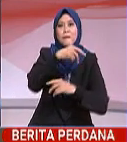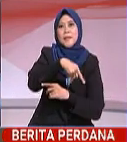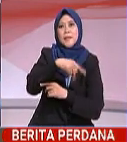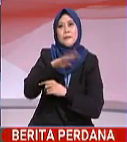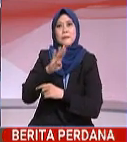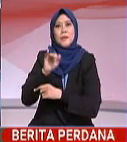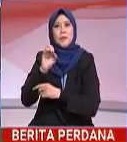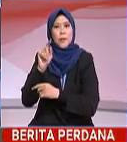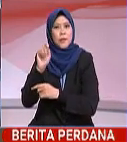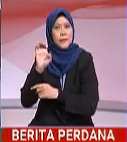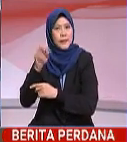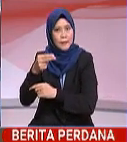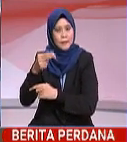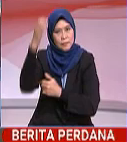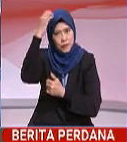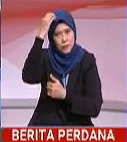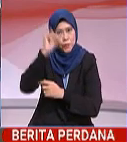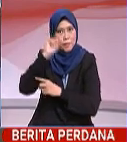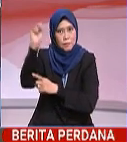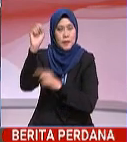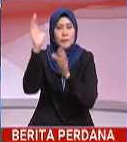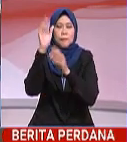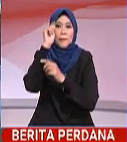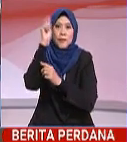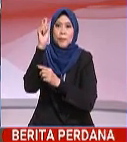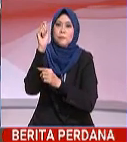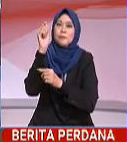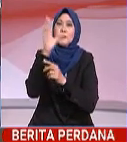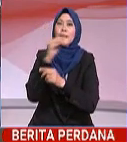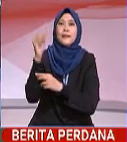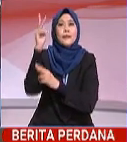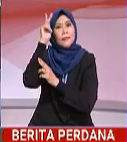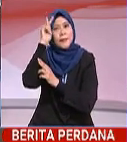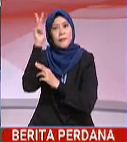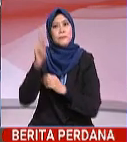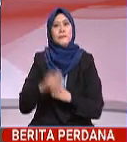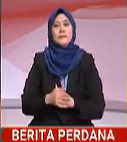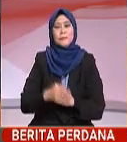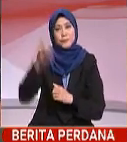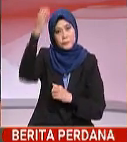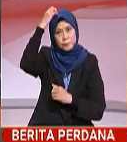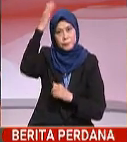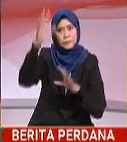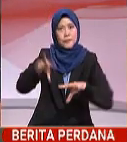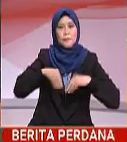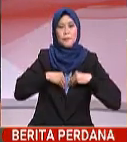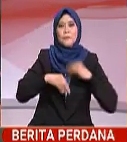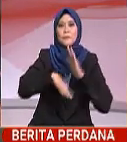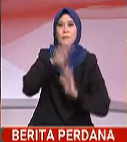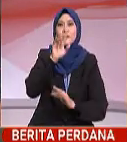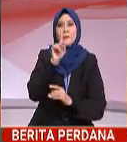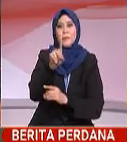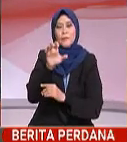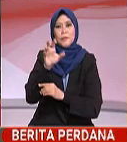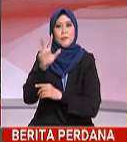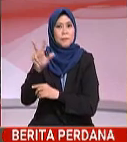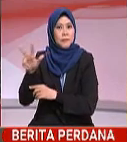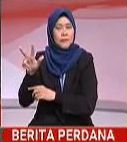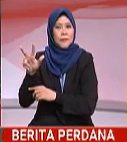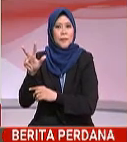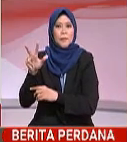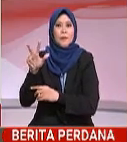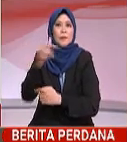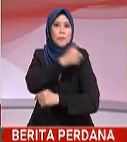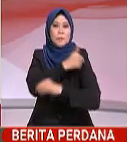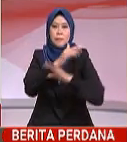Pfizer-BioNTech. Antaranya Selangor, Sabah, Terengganu dan Kelantan. Ya, Selangor menerima lebih 133,000 dos